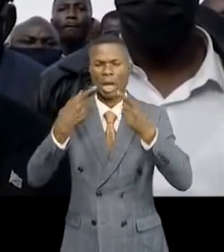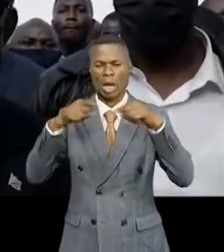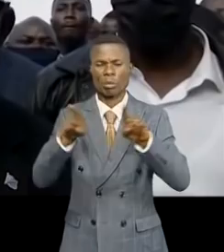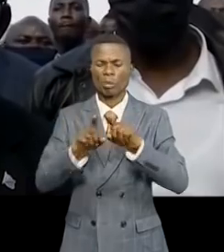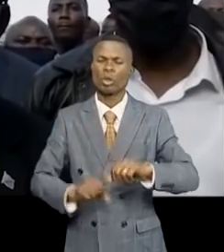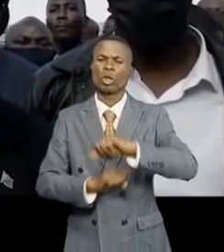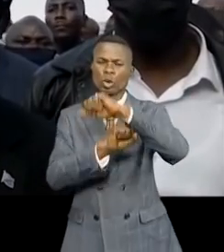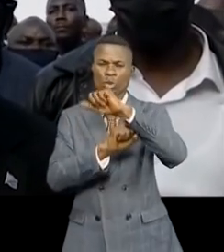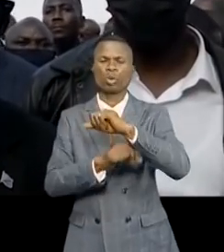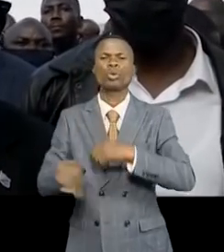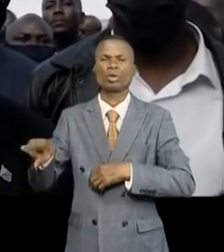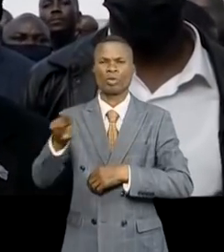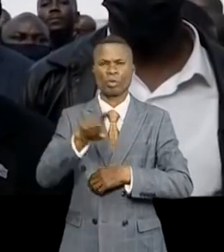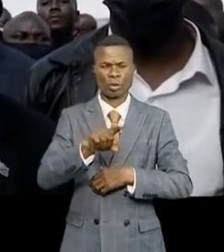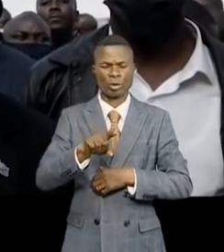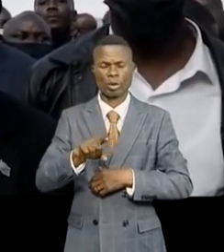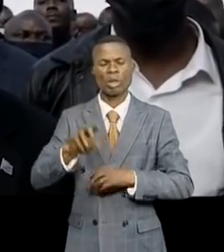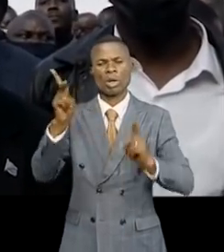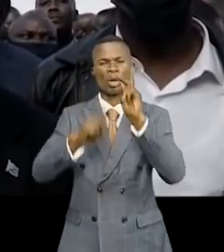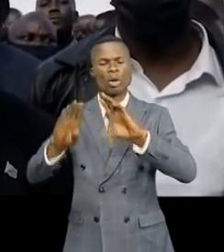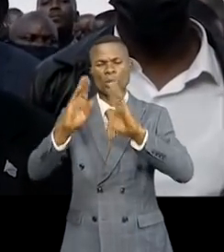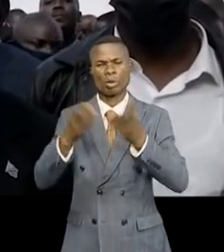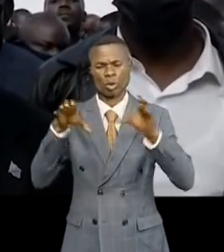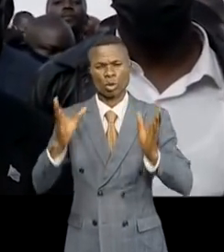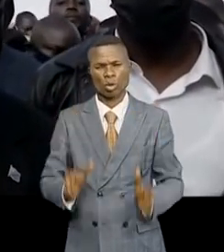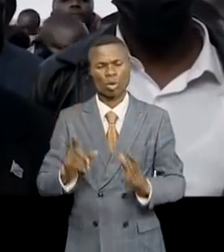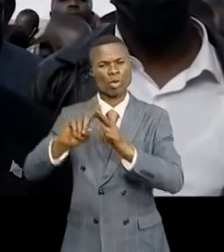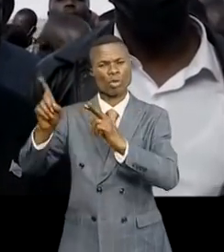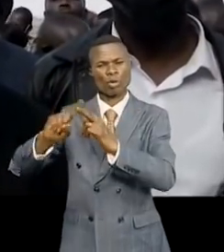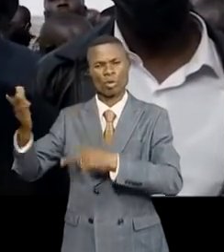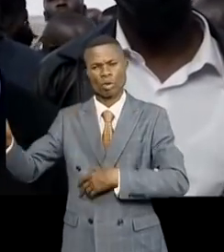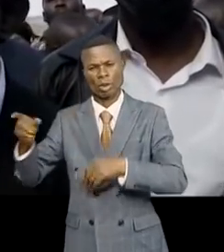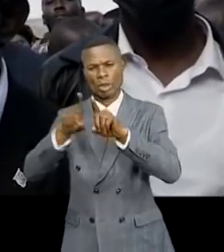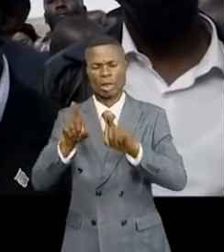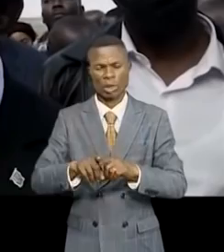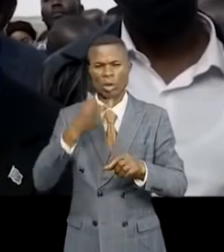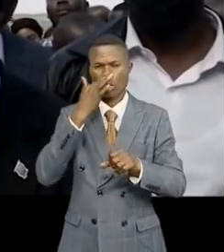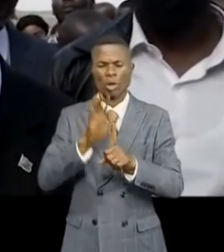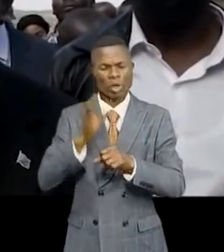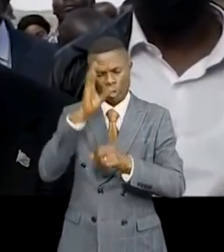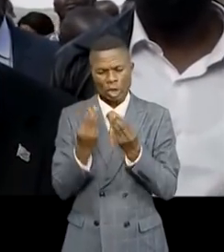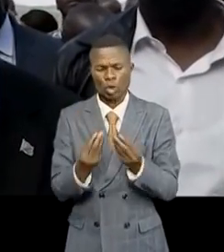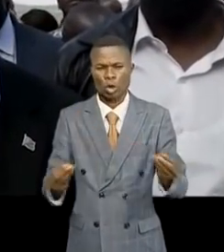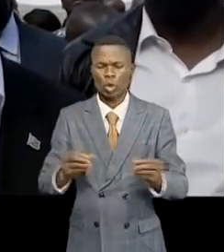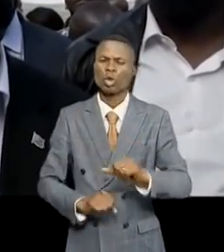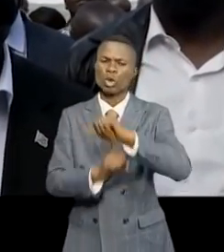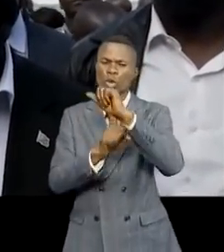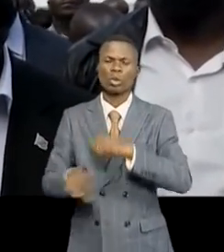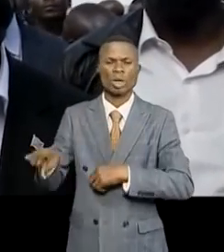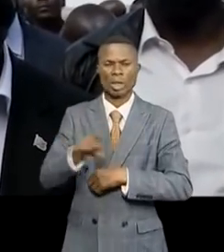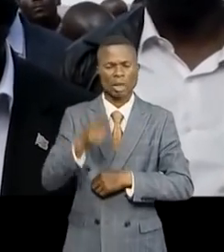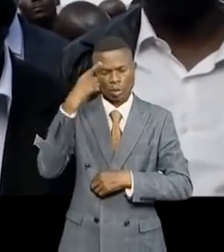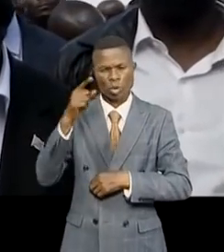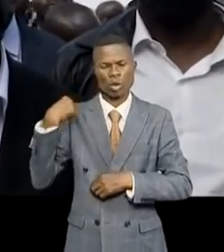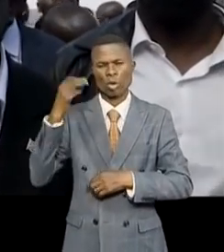soutien de toute la population congolaise envers ces déplacés et voir comment est-ce que nous pouvons accompagner le